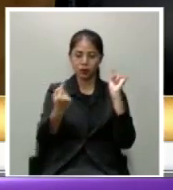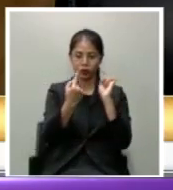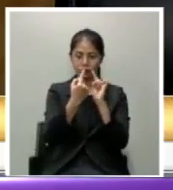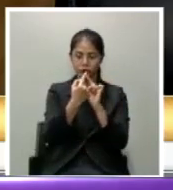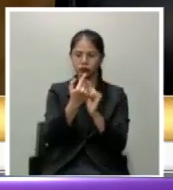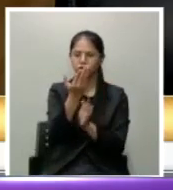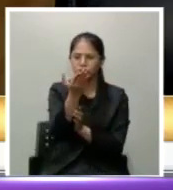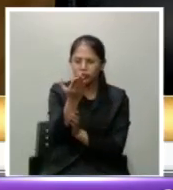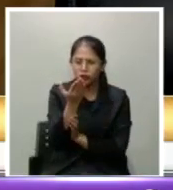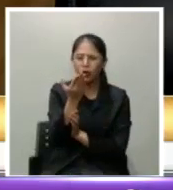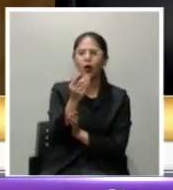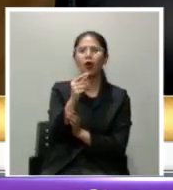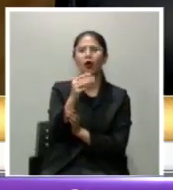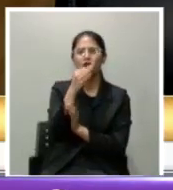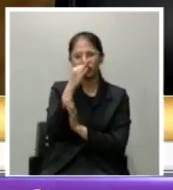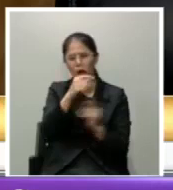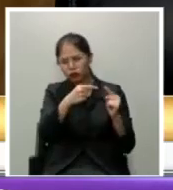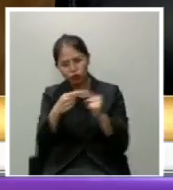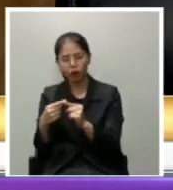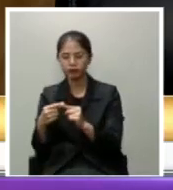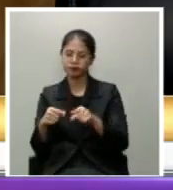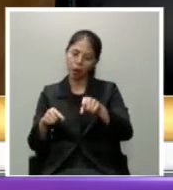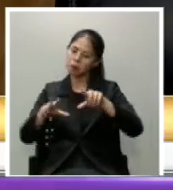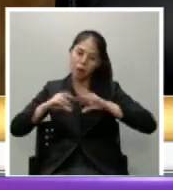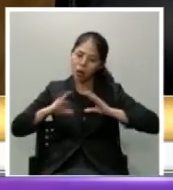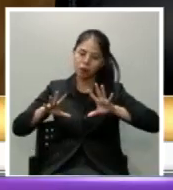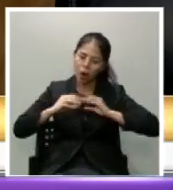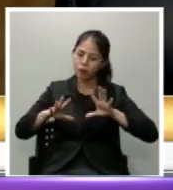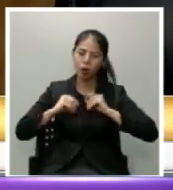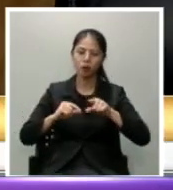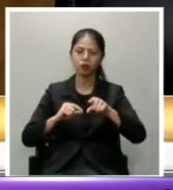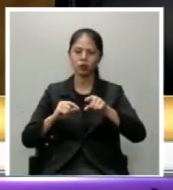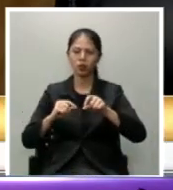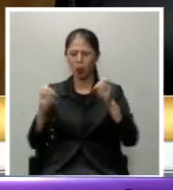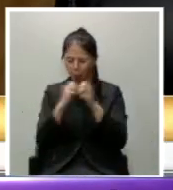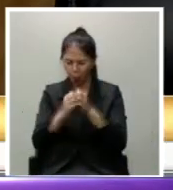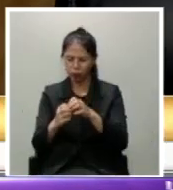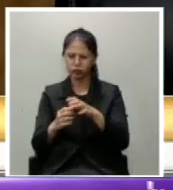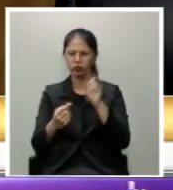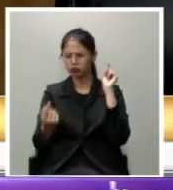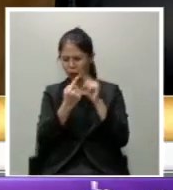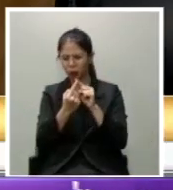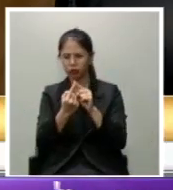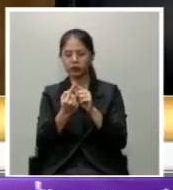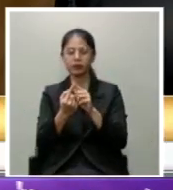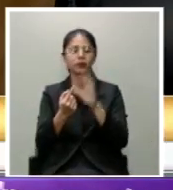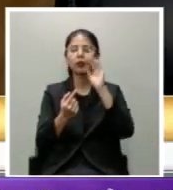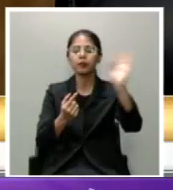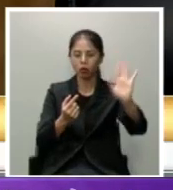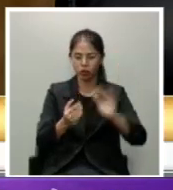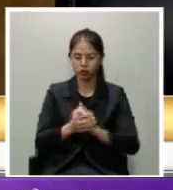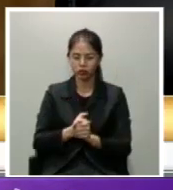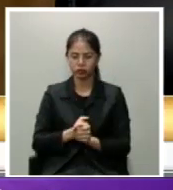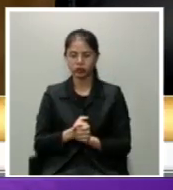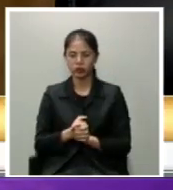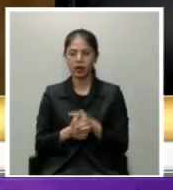ณ์ไปแทรกแซงไม่ให้อุทธรณ์อัยการจะฎีกาไปแทรกแซงไม่ให้ฎีกาไม่ต้องเอ่ยถึงข้ามไปอย่